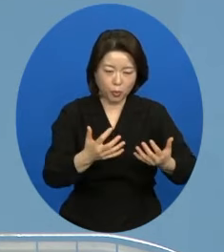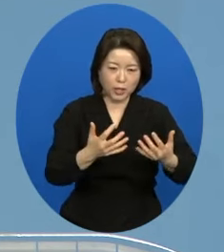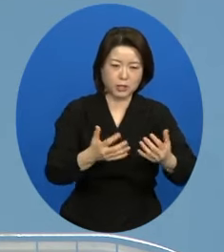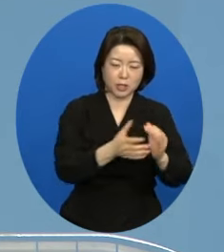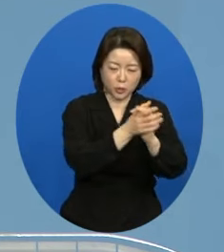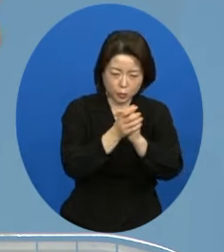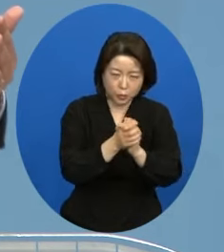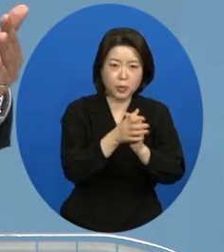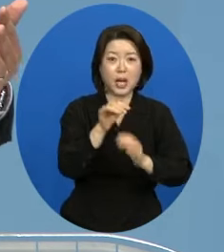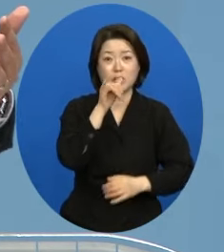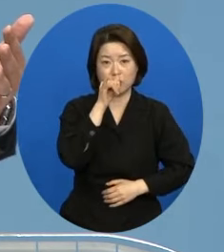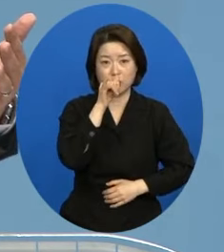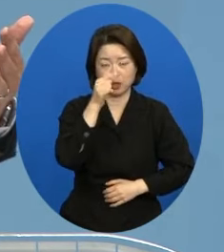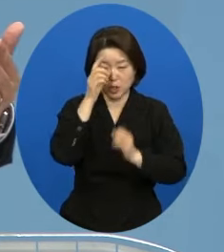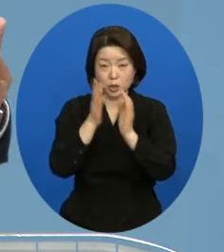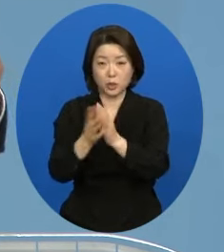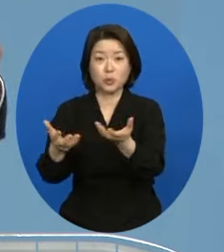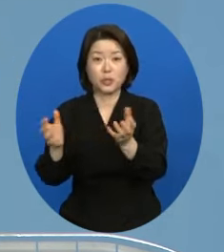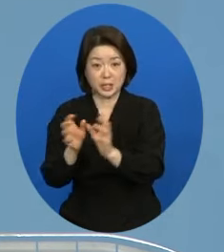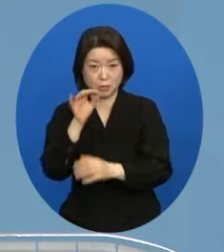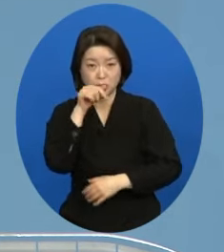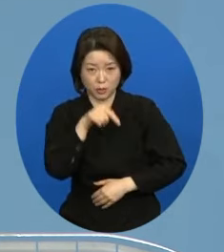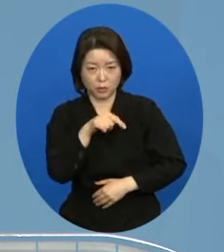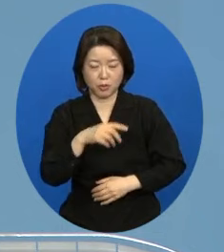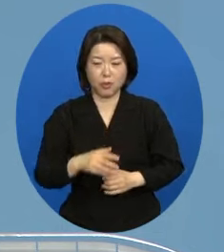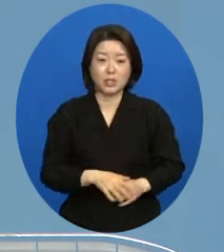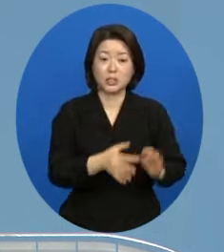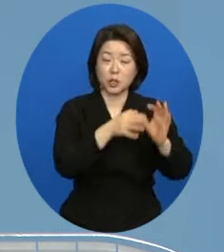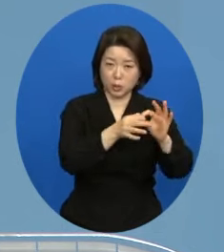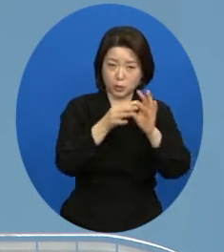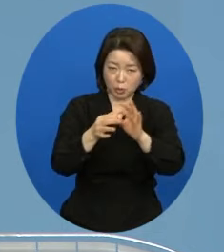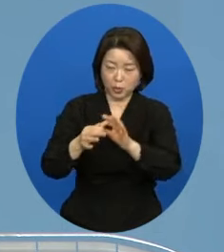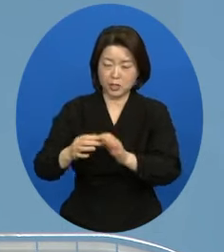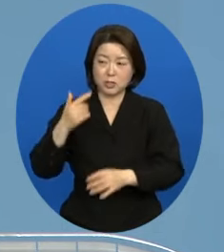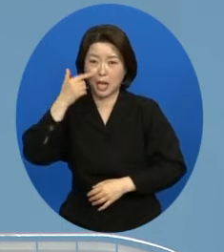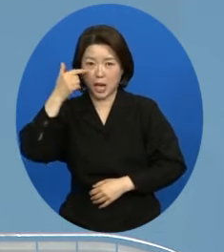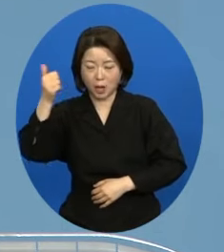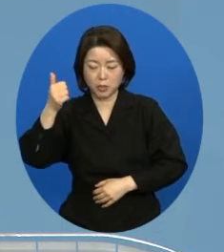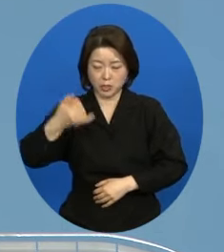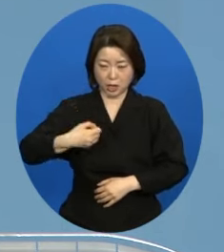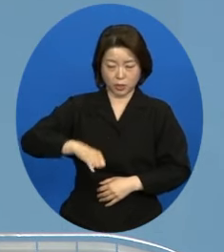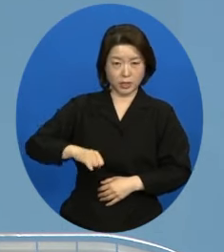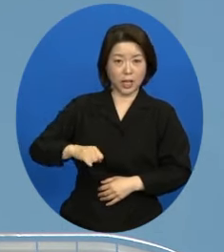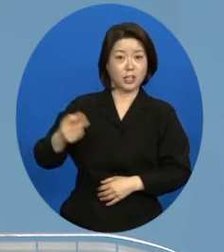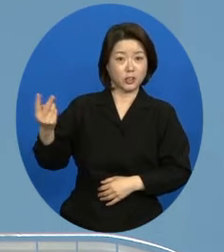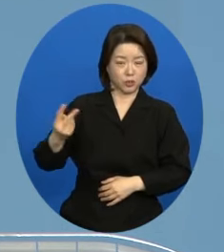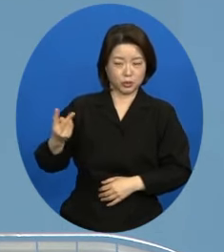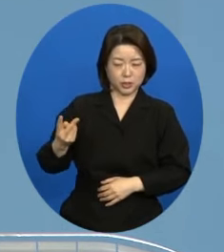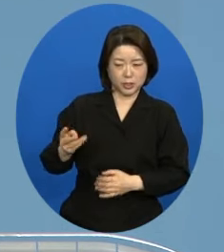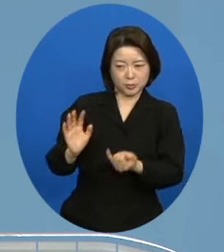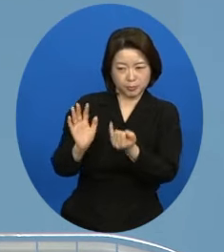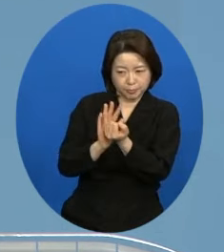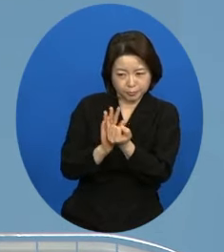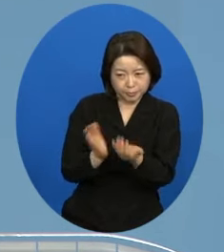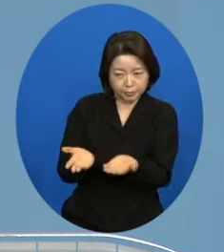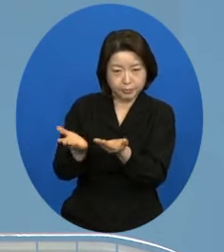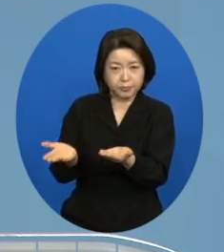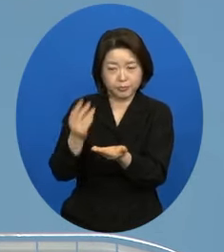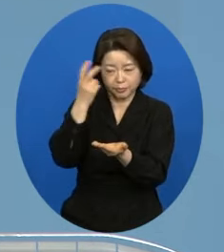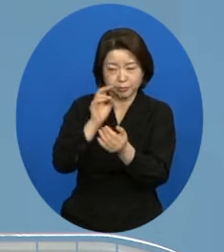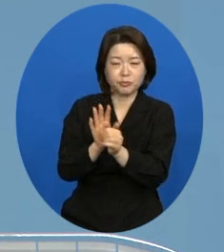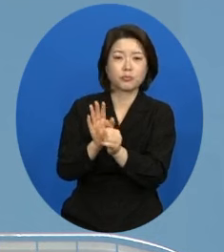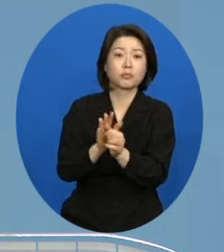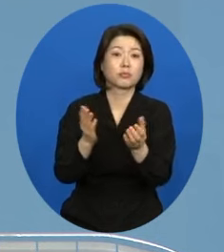팀이 있고 여러 가지 교회 사역들에 통해서이 아버지와이 하은이 섬기게 된 것이죠 돌보게